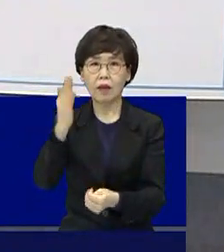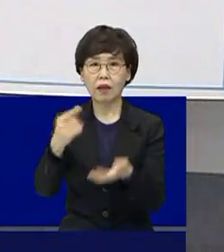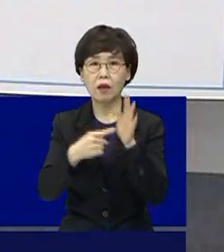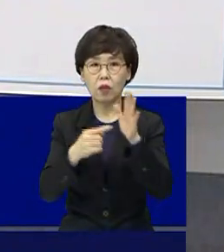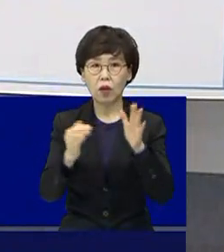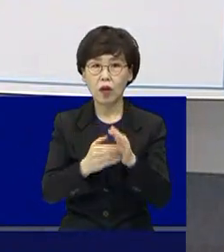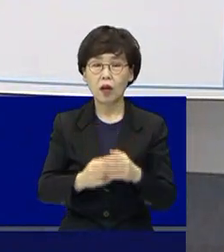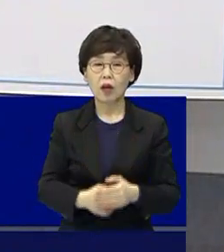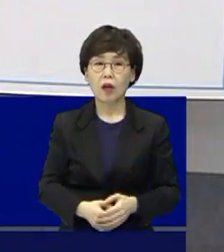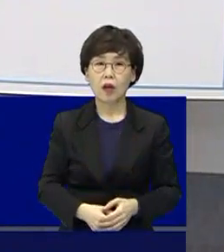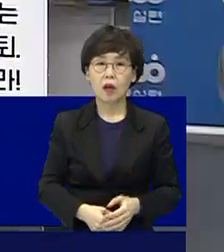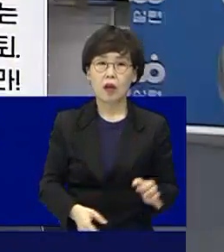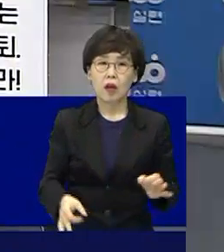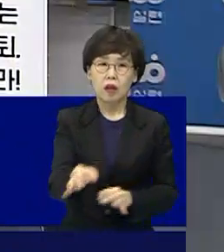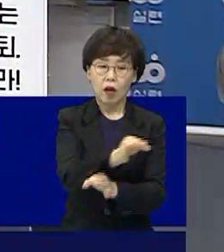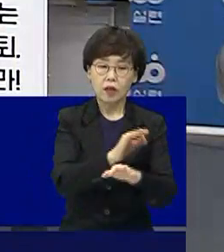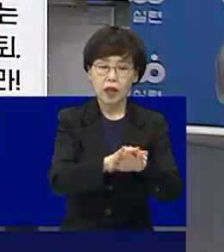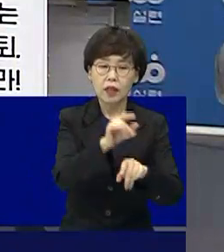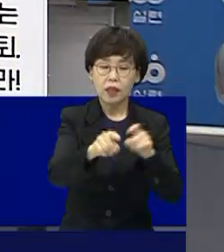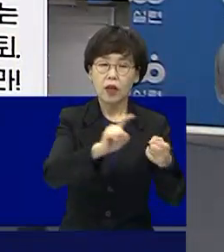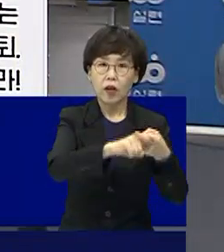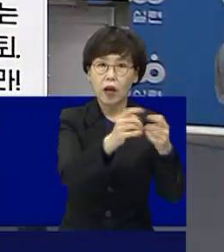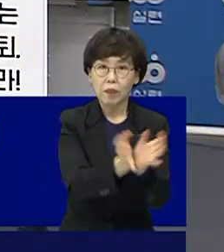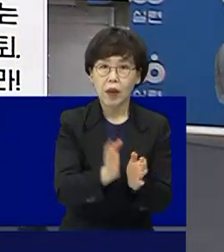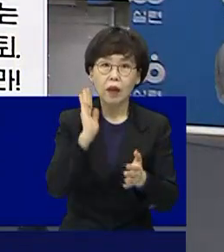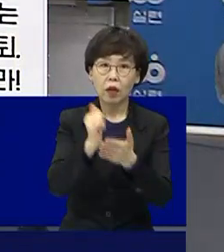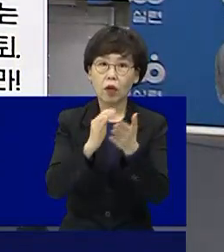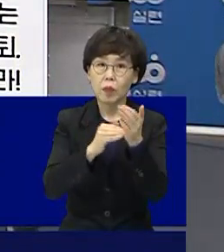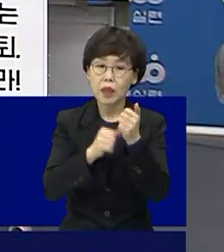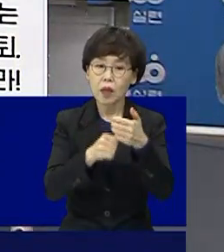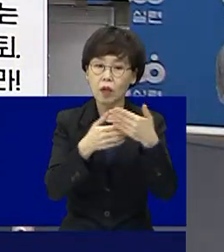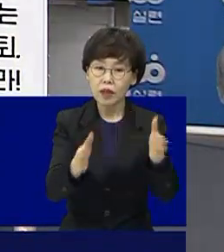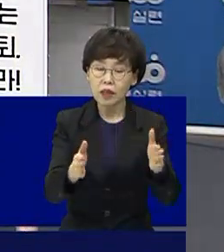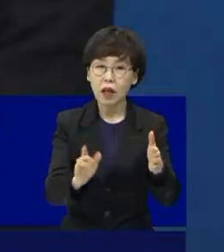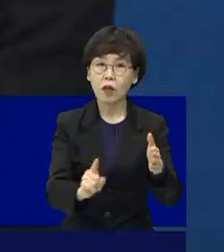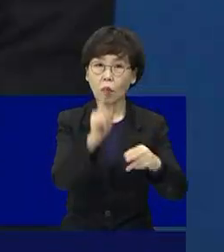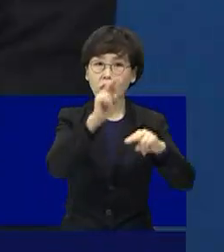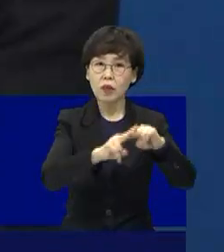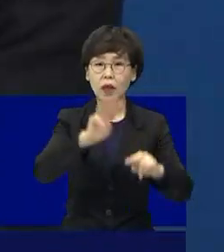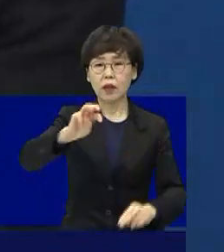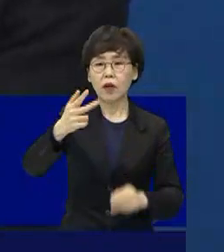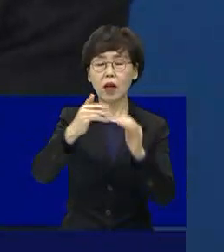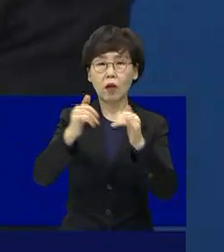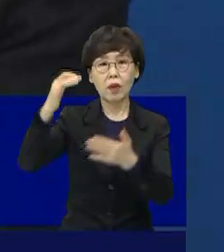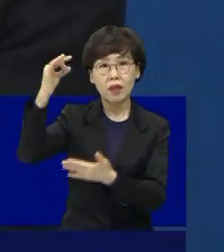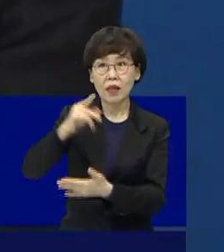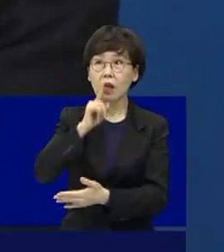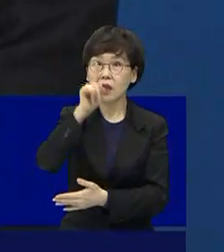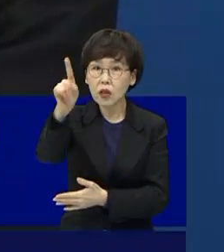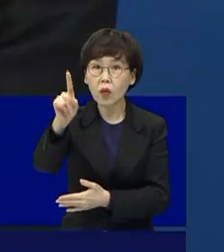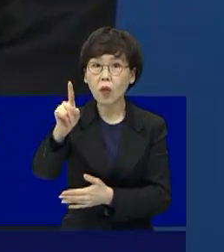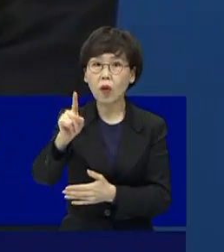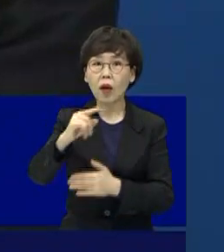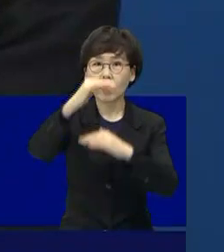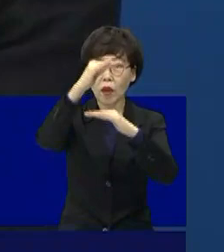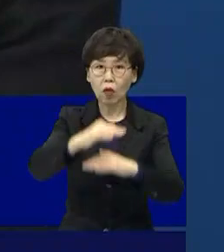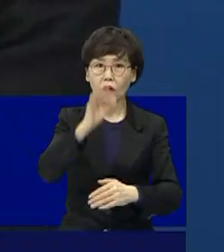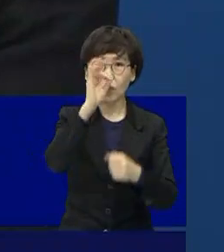경실련이 밝혔습니다. 경실련은 대통령 비서실 고위공직자 37명의 재산 신고 내역을 분석한